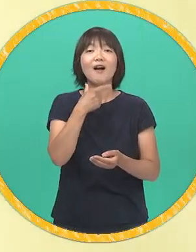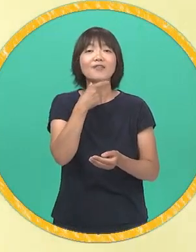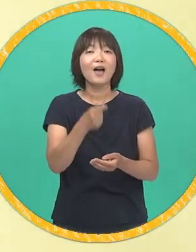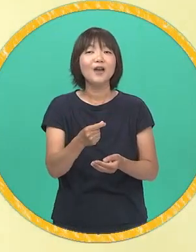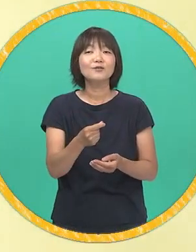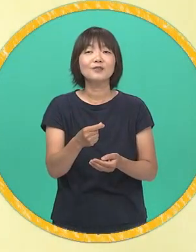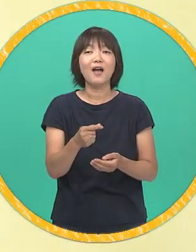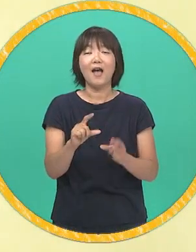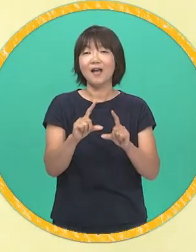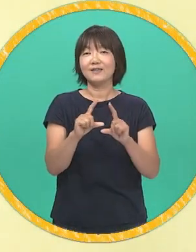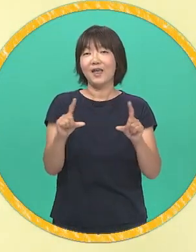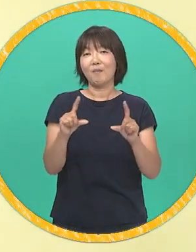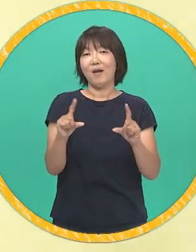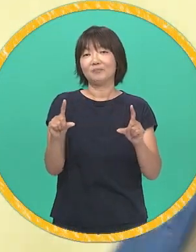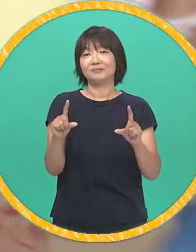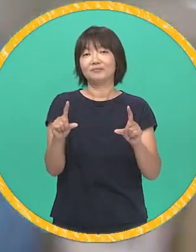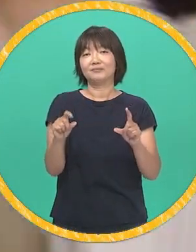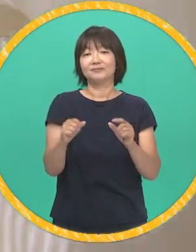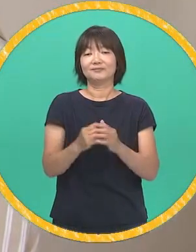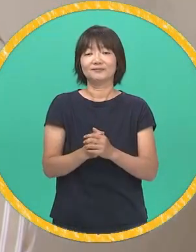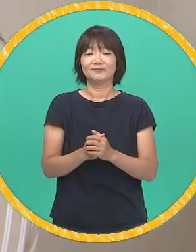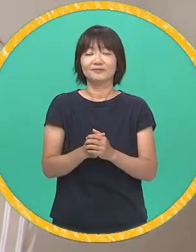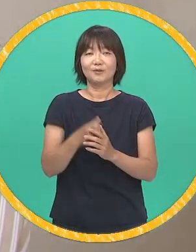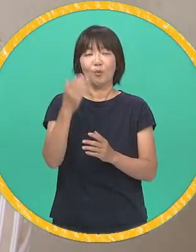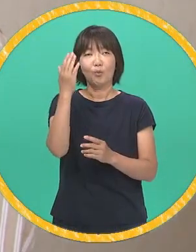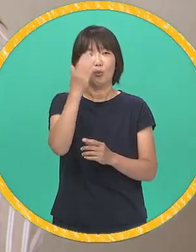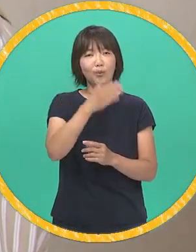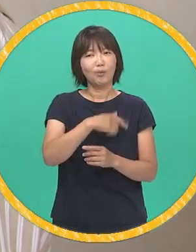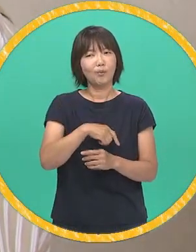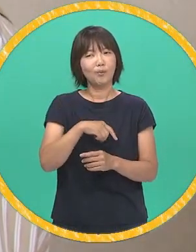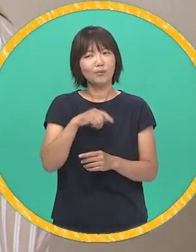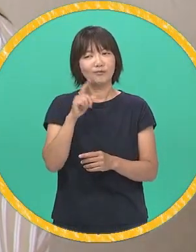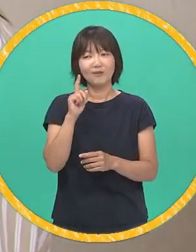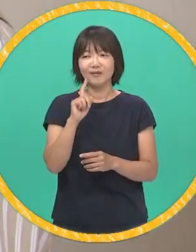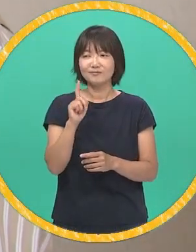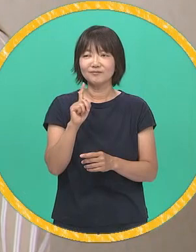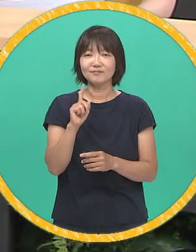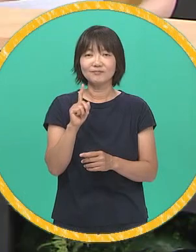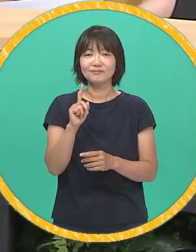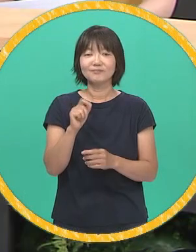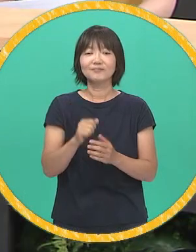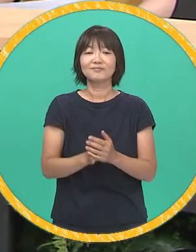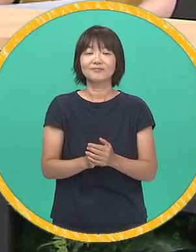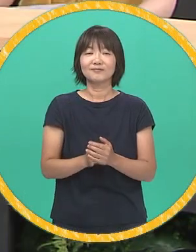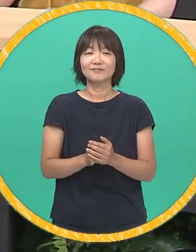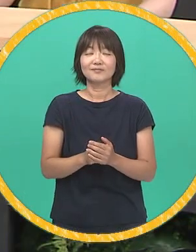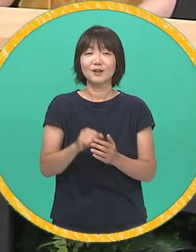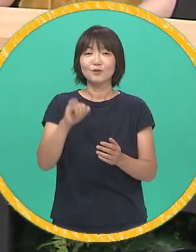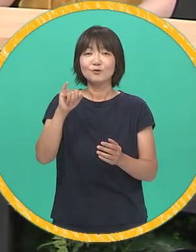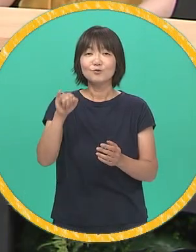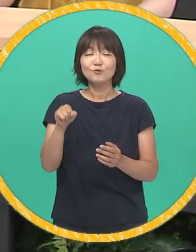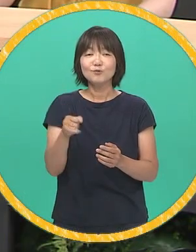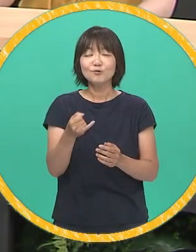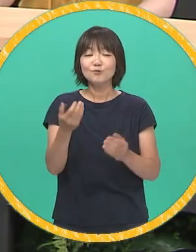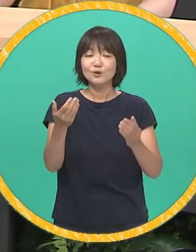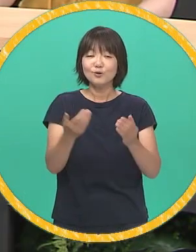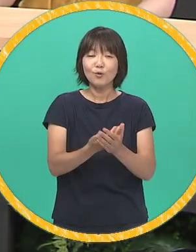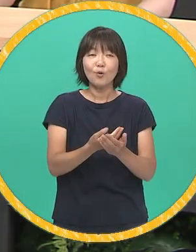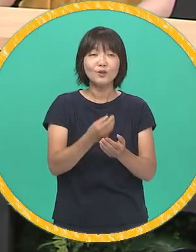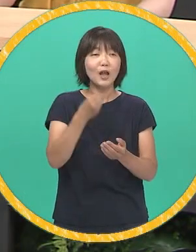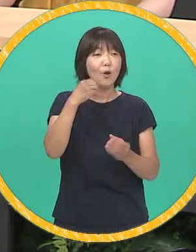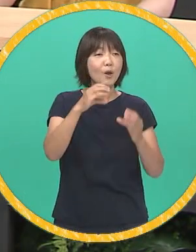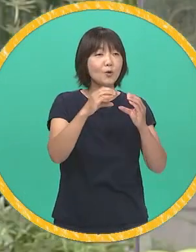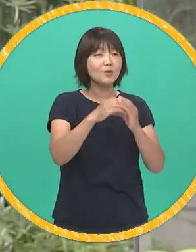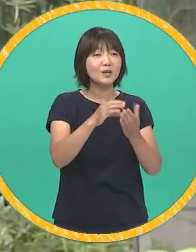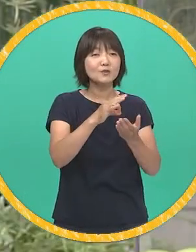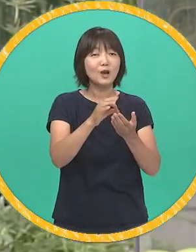なとても定番のもの税は派低分梅ジュース in 使ったの梅の実何使う